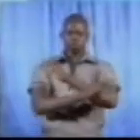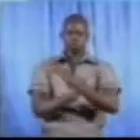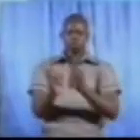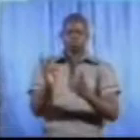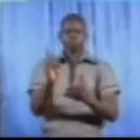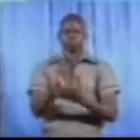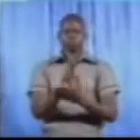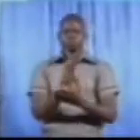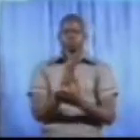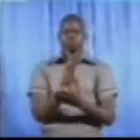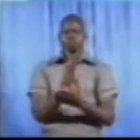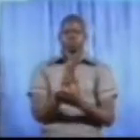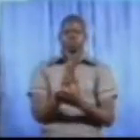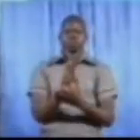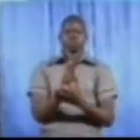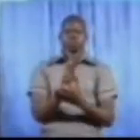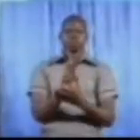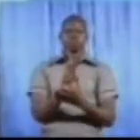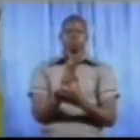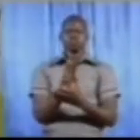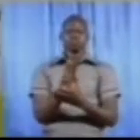Reportage Sébastien Zongo.